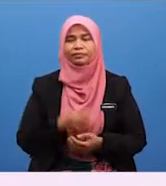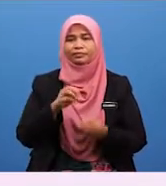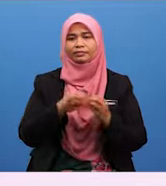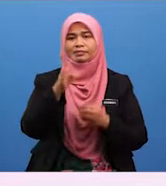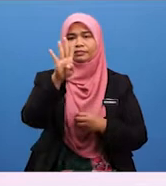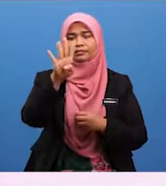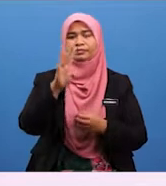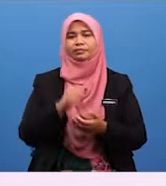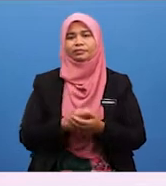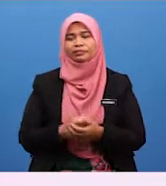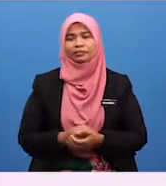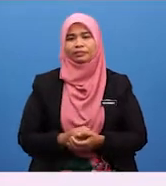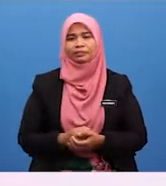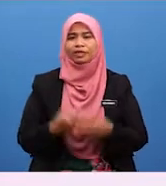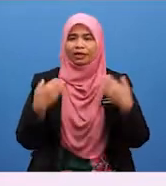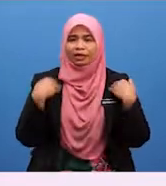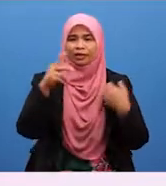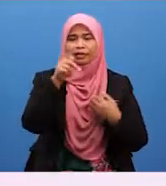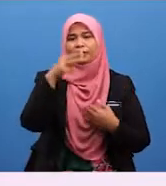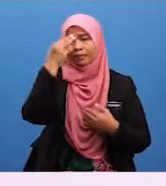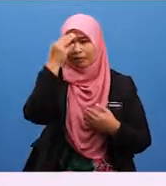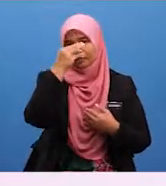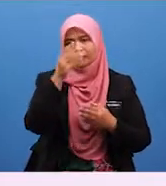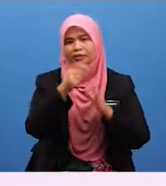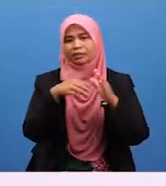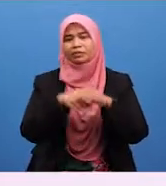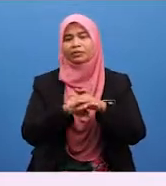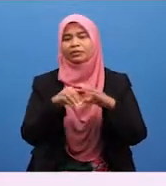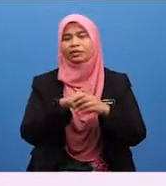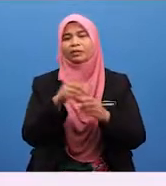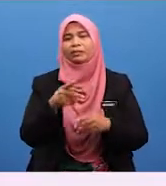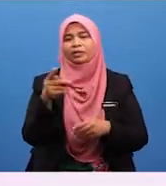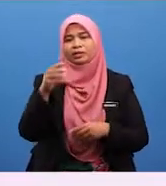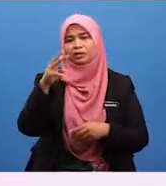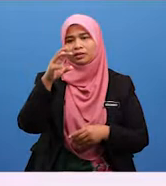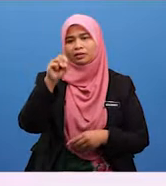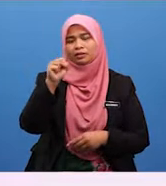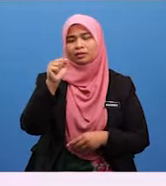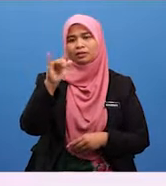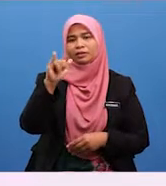Keempat, adakah malaikat termasuk dalam perkara samian?